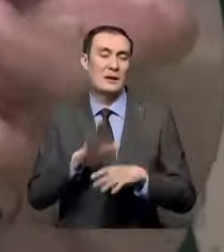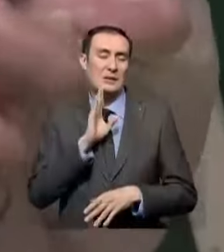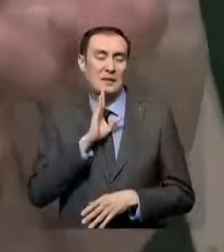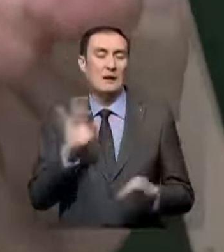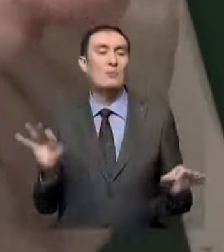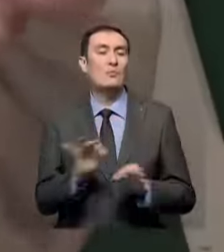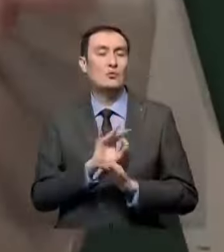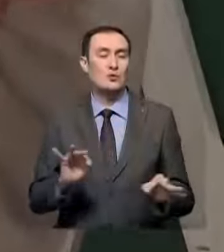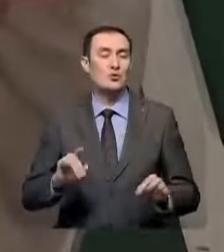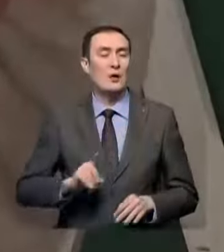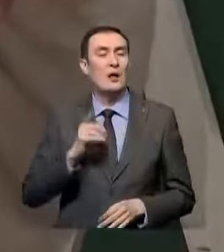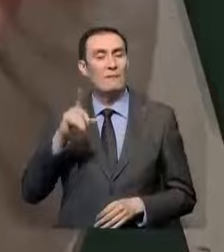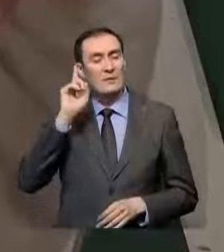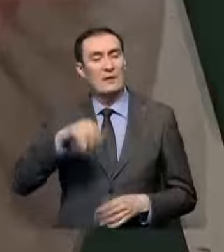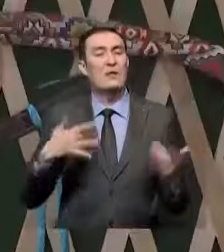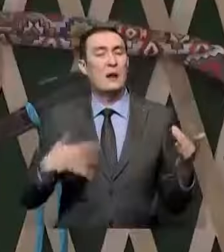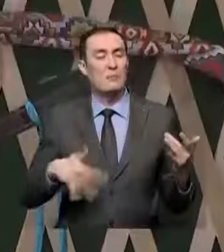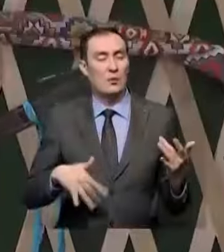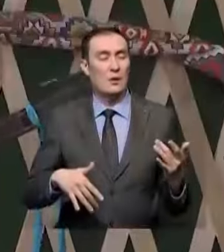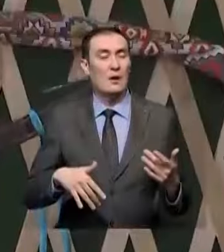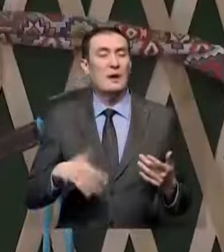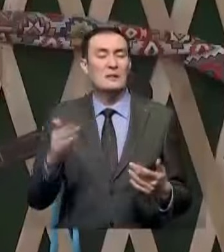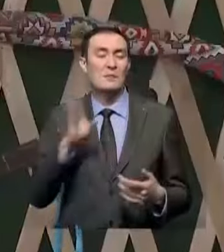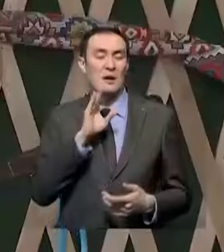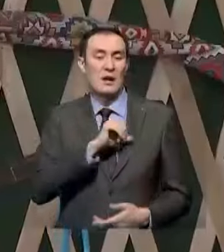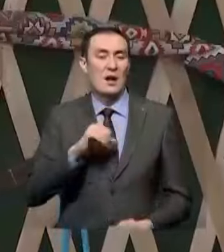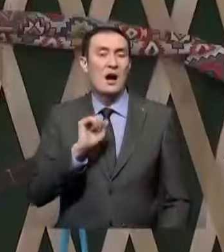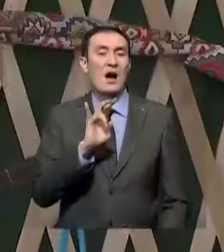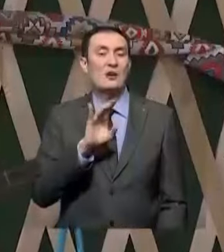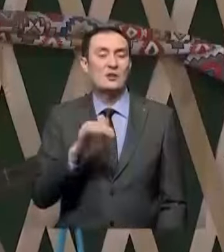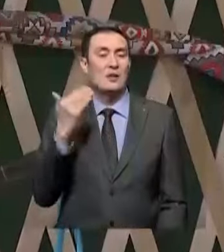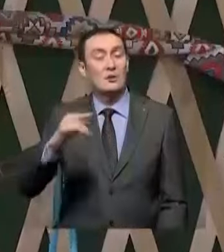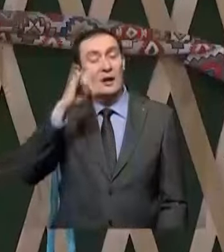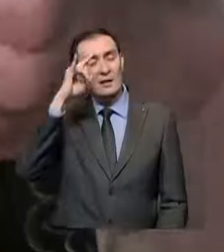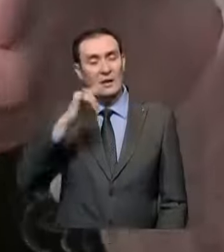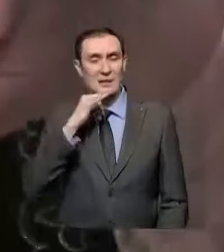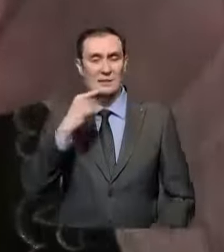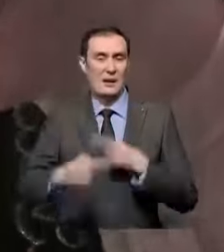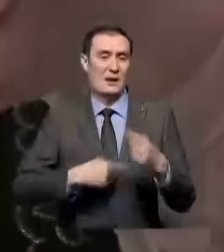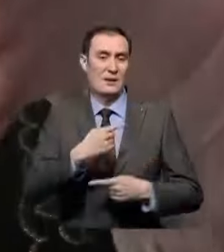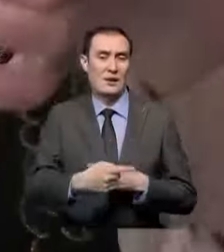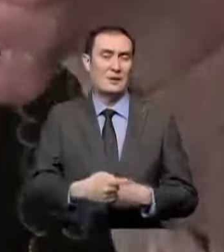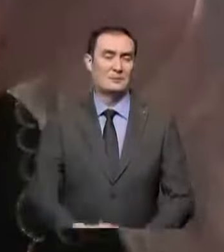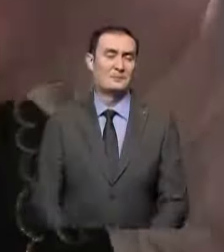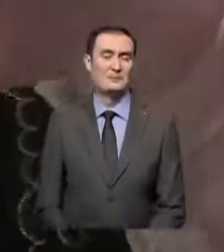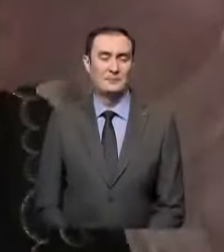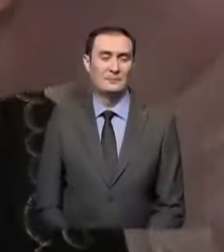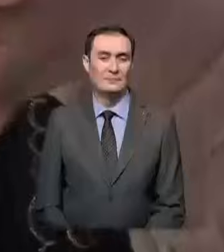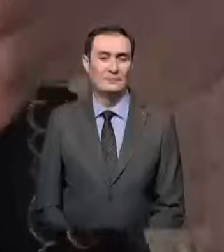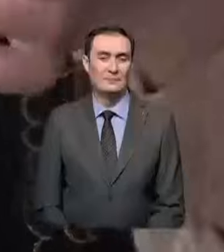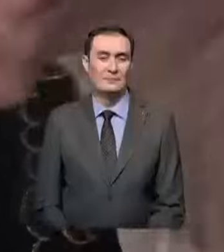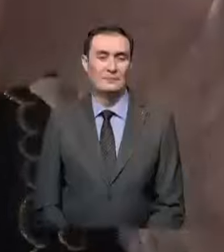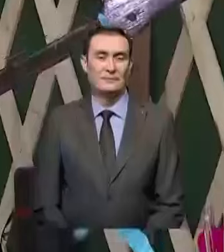один талант – виртуозное владение домброй, как говорит сама Анжела, у нее от казахских корней.